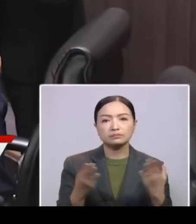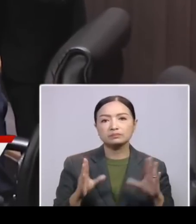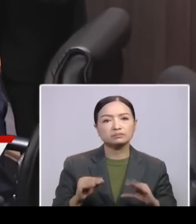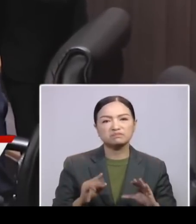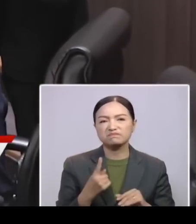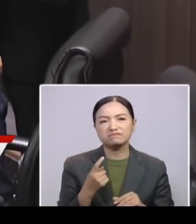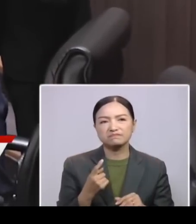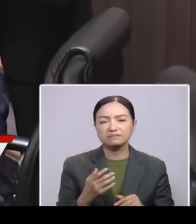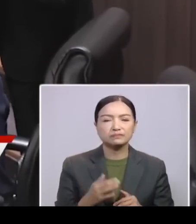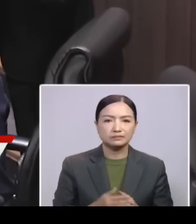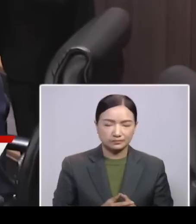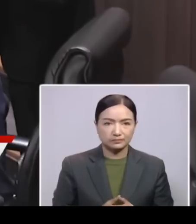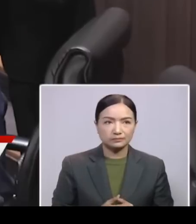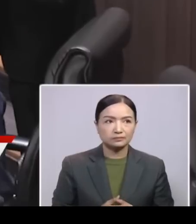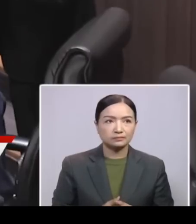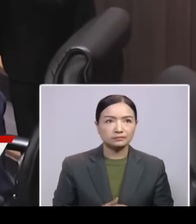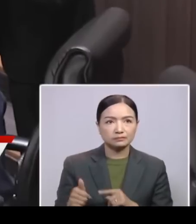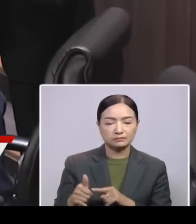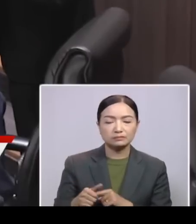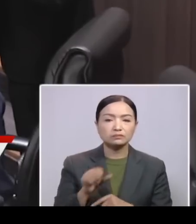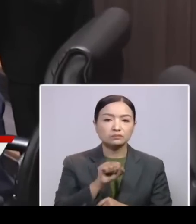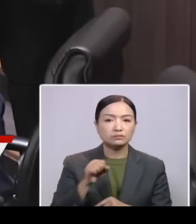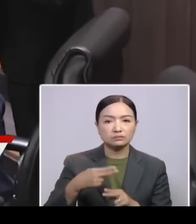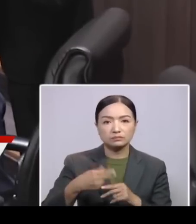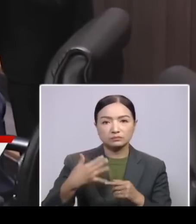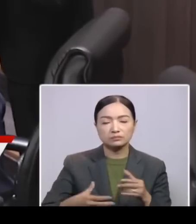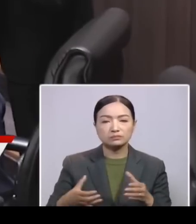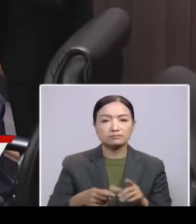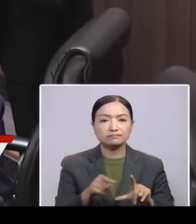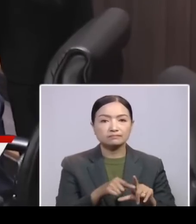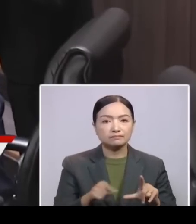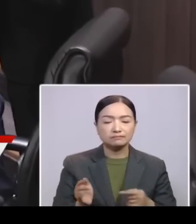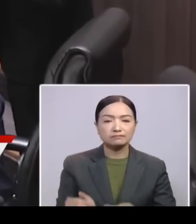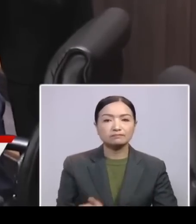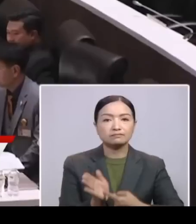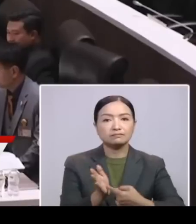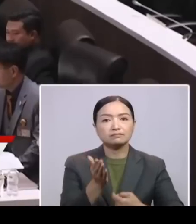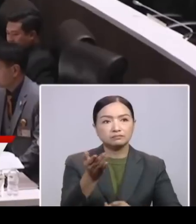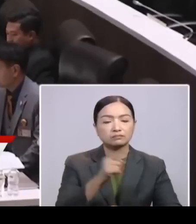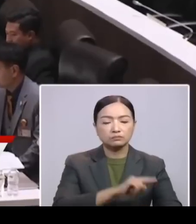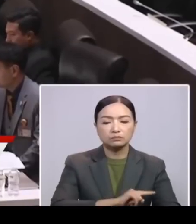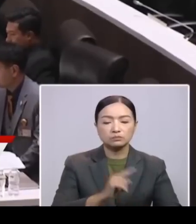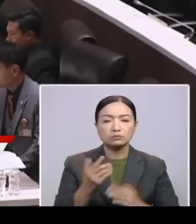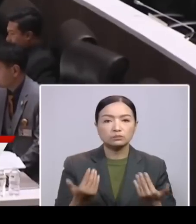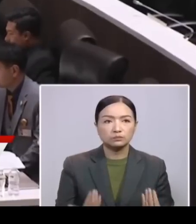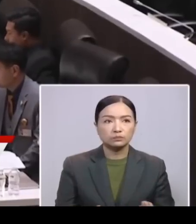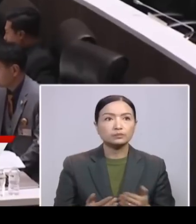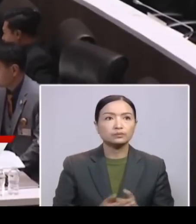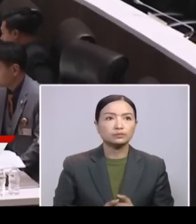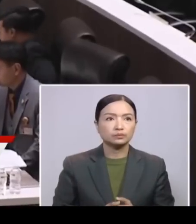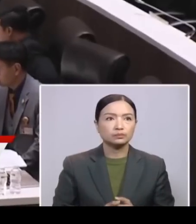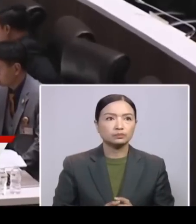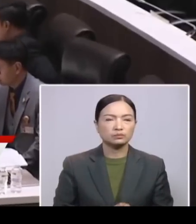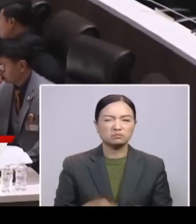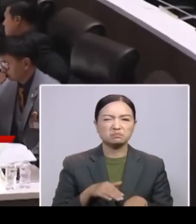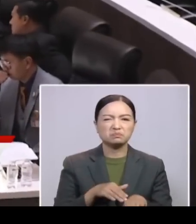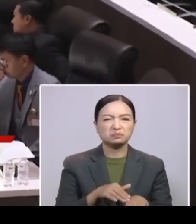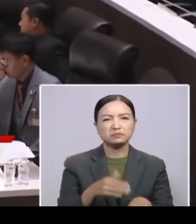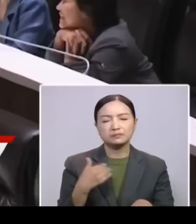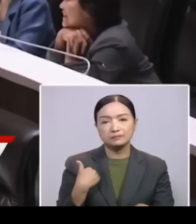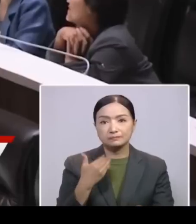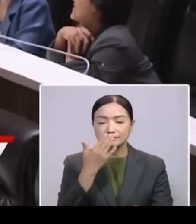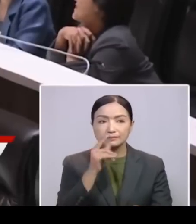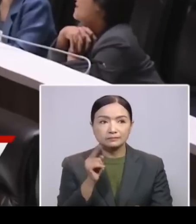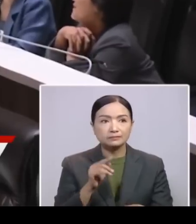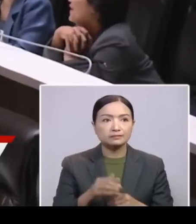วลาค่ะในรังสิมันโรมส.ส.บัญชีรายชื่อพรรคก้าวไกลก็เสนอต่อที่ประชุมค่ะว่าวันนี้เนี่ยการจราจรนั้นค่อนข้างติดขัดเพรา